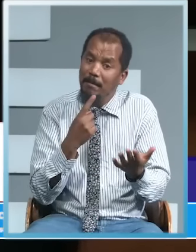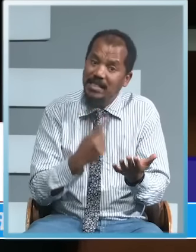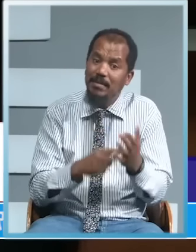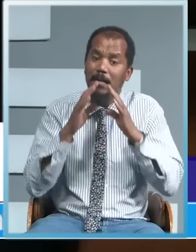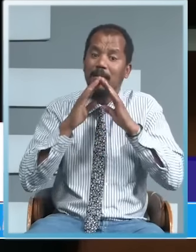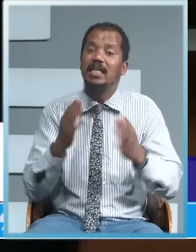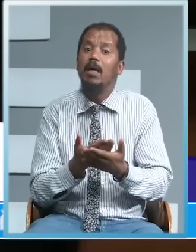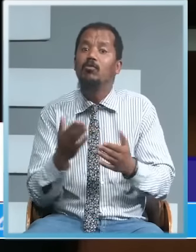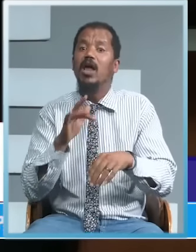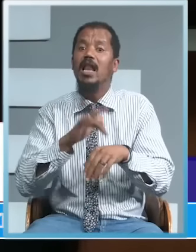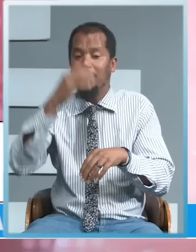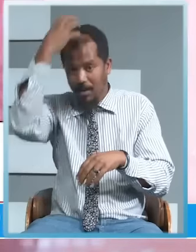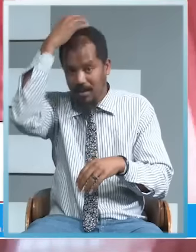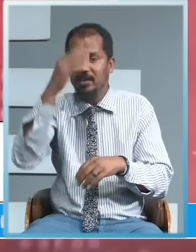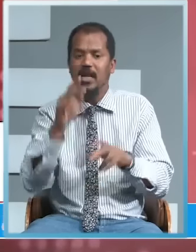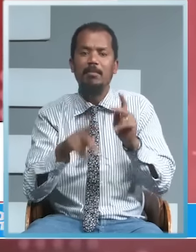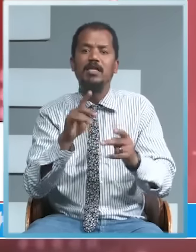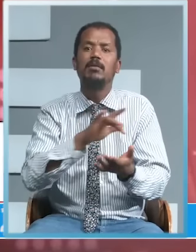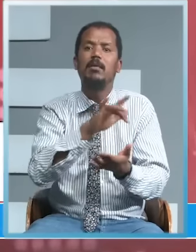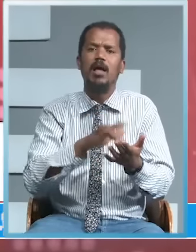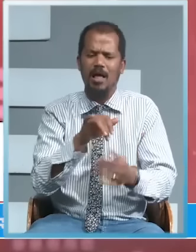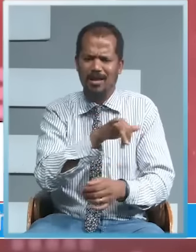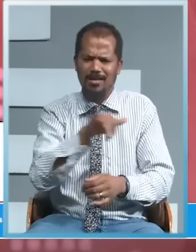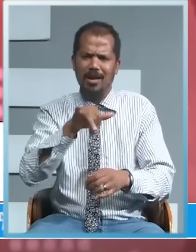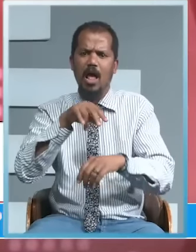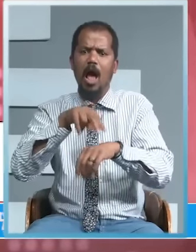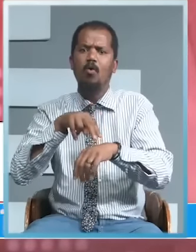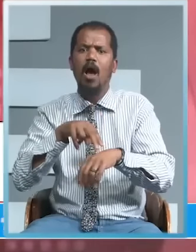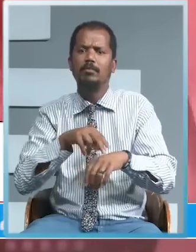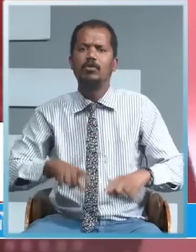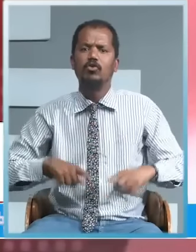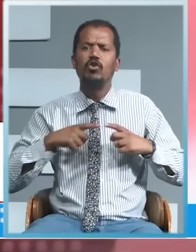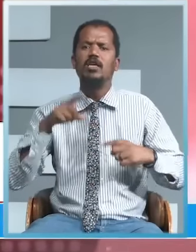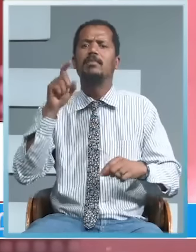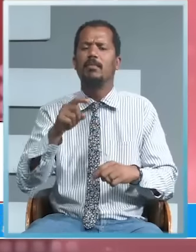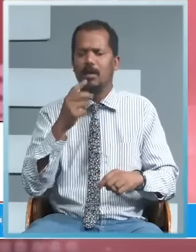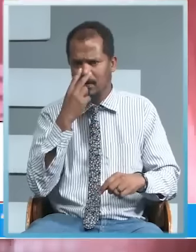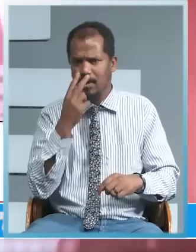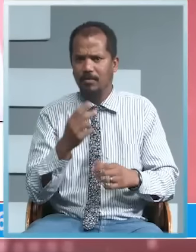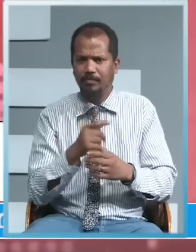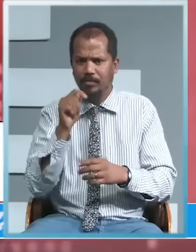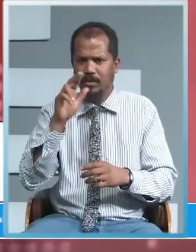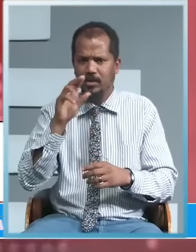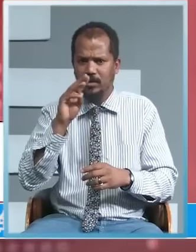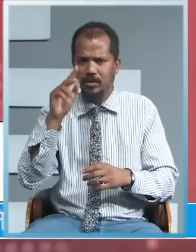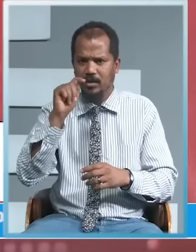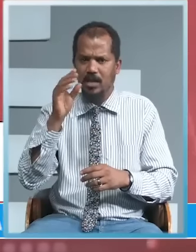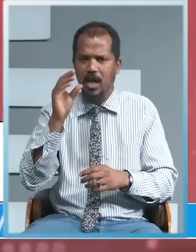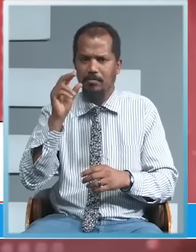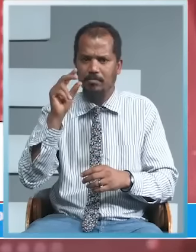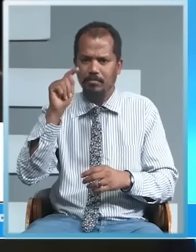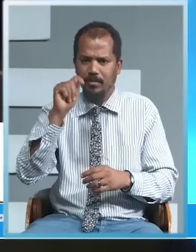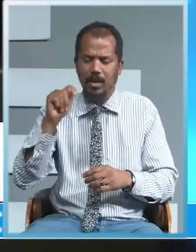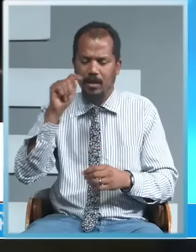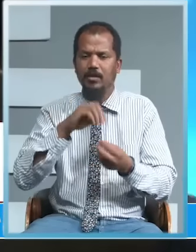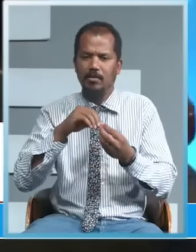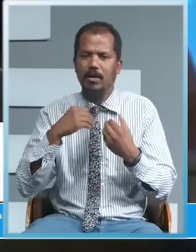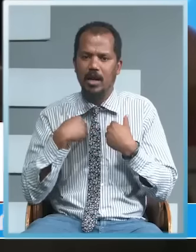በዚህም በሰላም ጉዳይ ላይ በመንግስትና በህዝብ መካከል አንድ አይነት አቋም ሊኖር እንደሚገባም ተመላክቷል። ትርሲት ሀብቴ ተጨማሪ አላት።